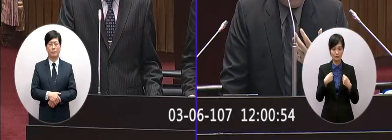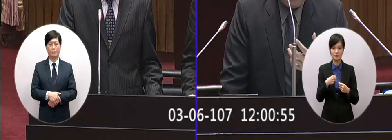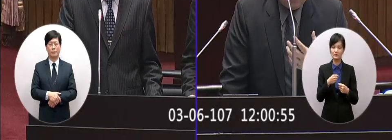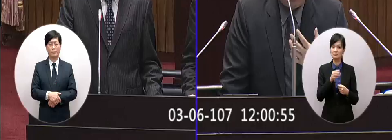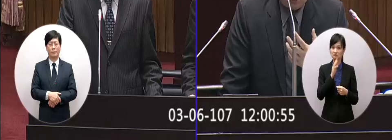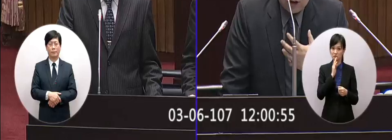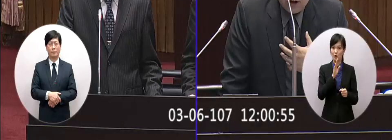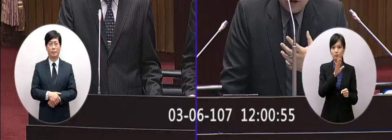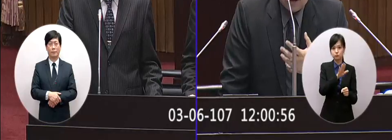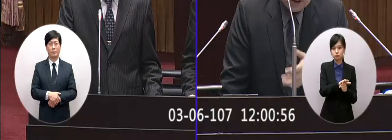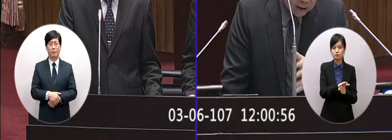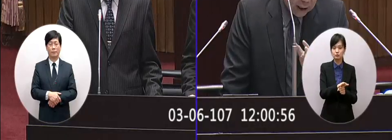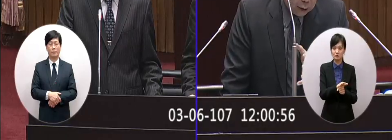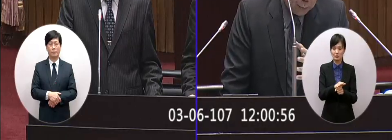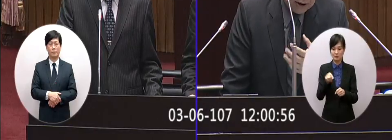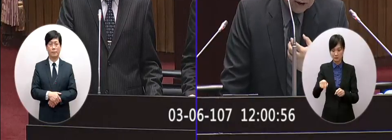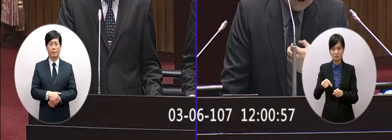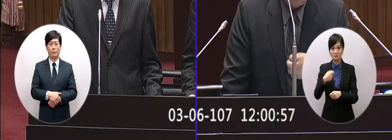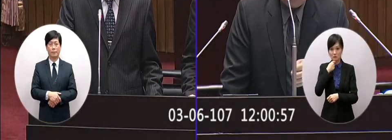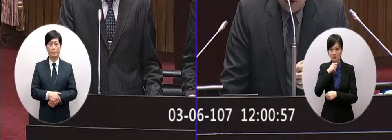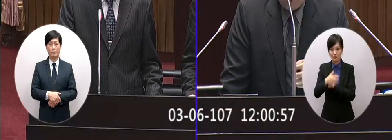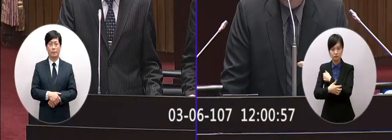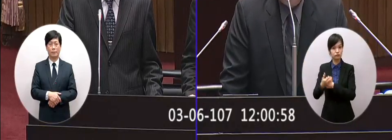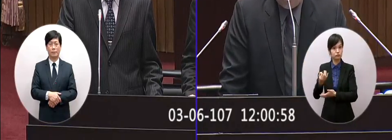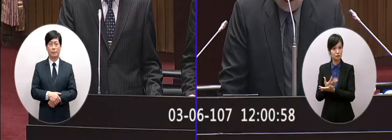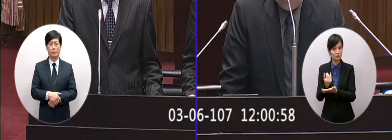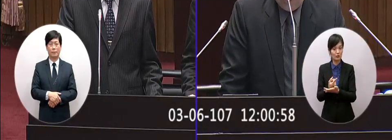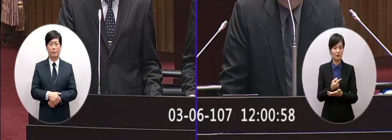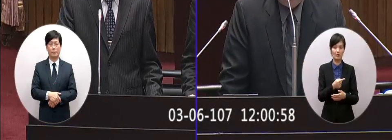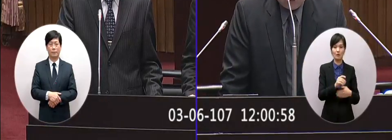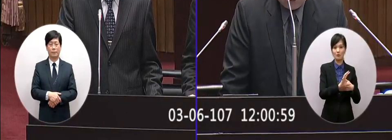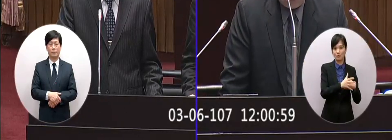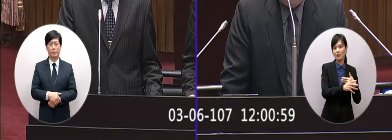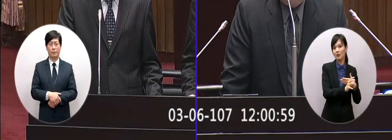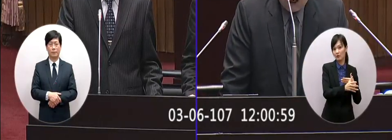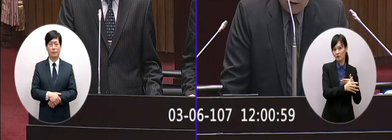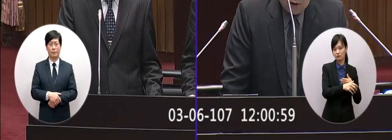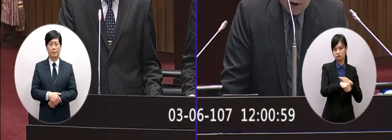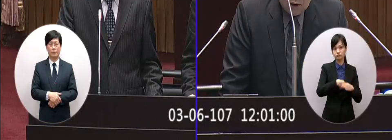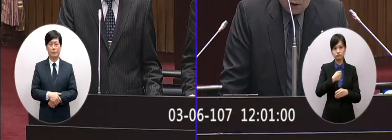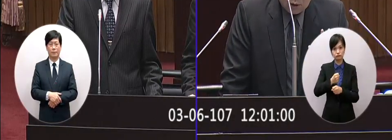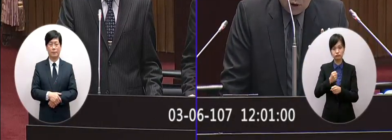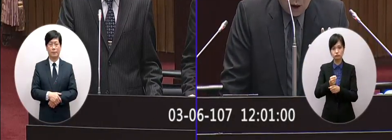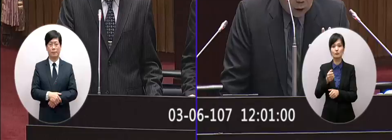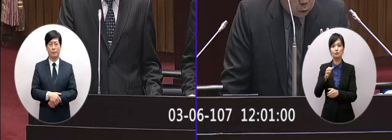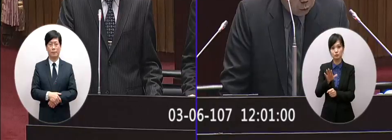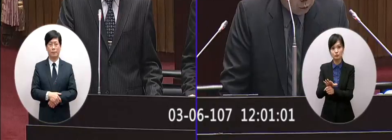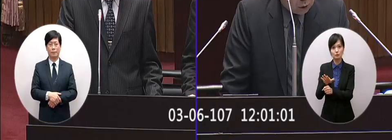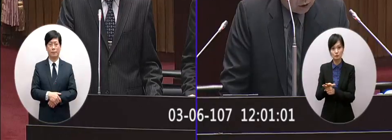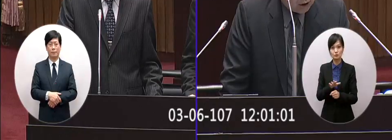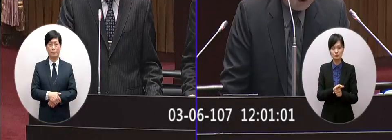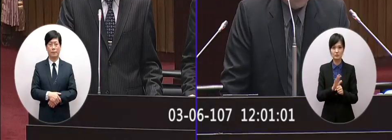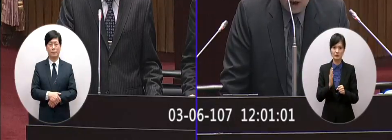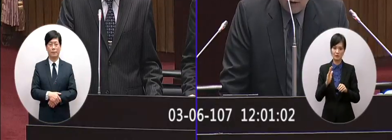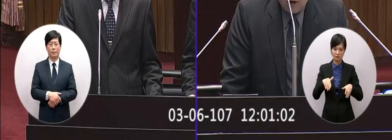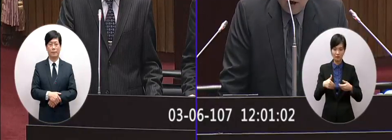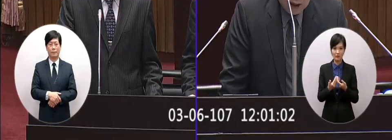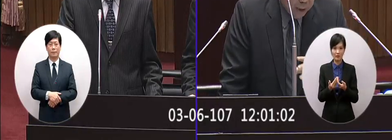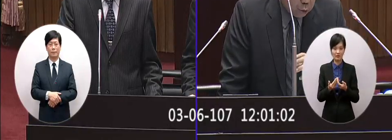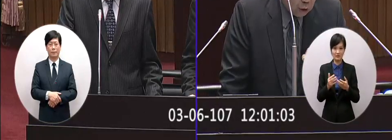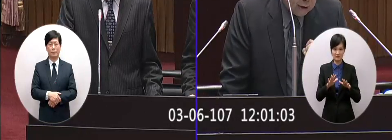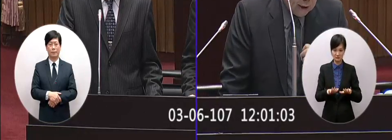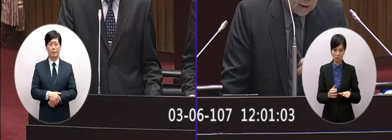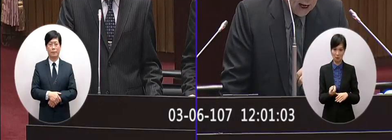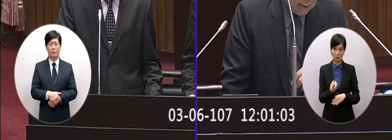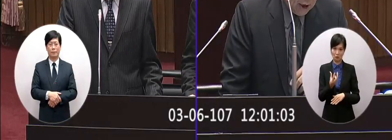充性替代性的就是说人力现在也都变成正式人力，当然这一个是在马英就总统的任内